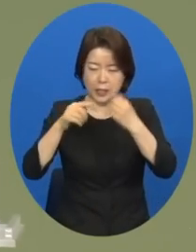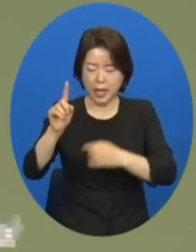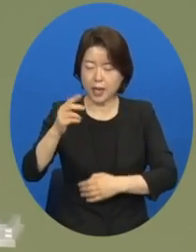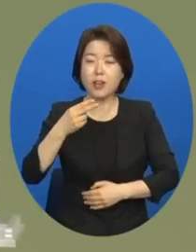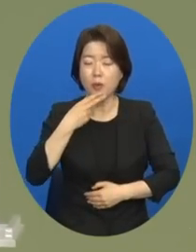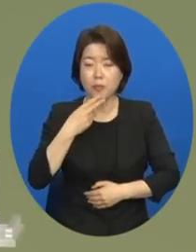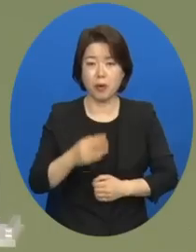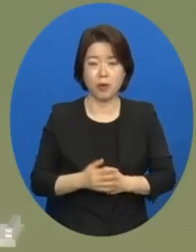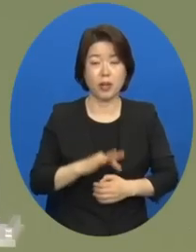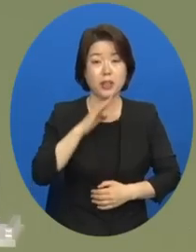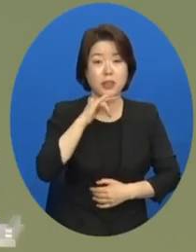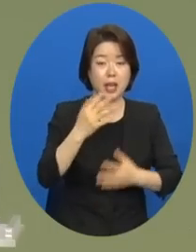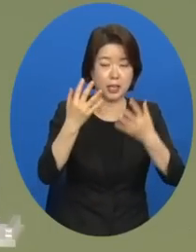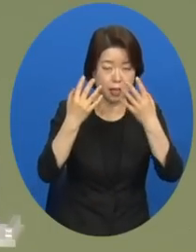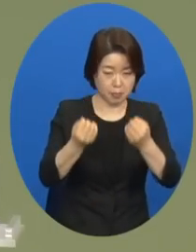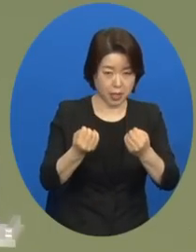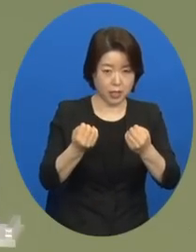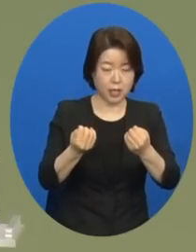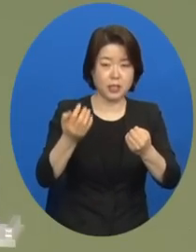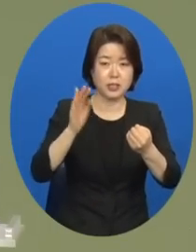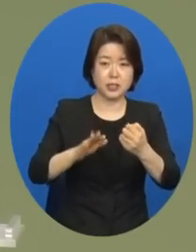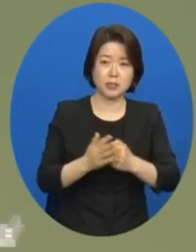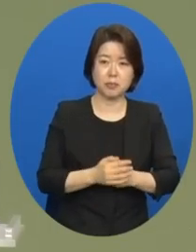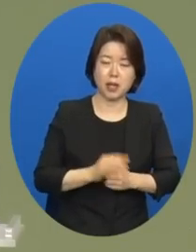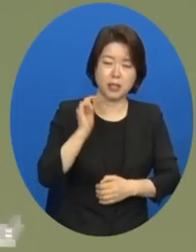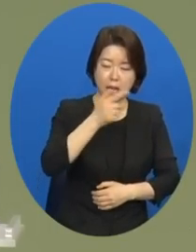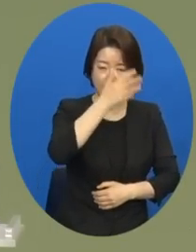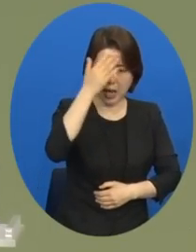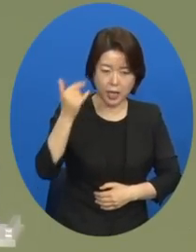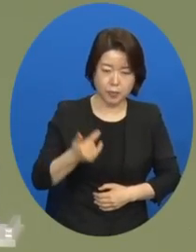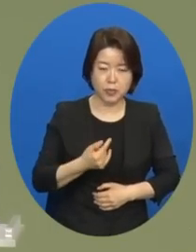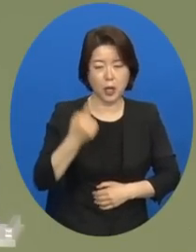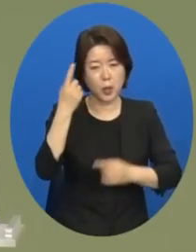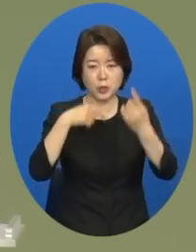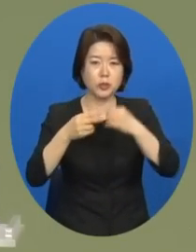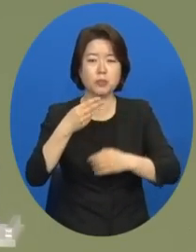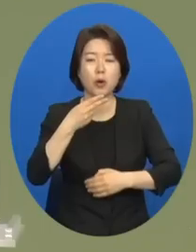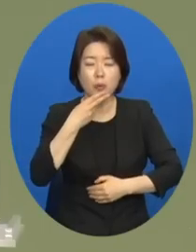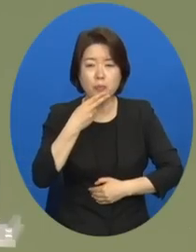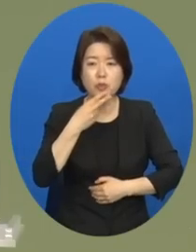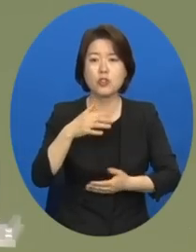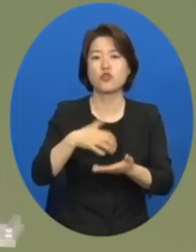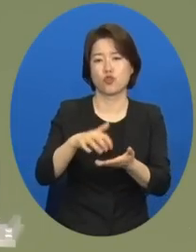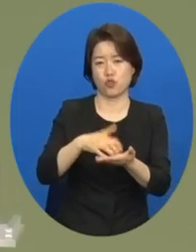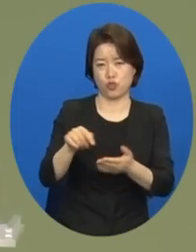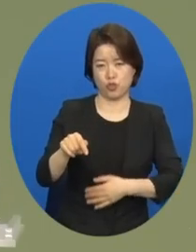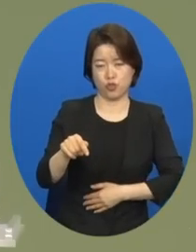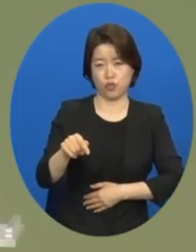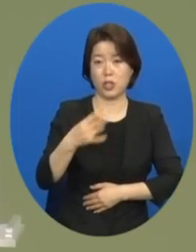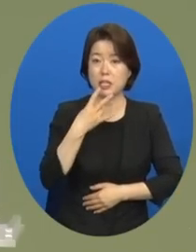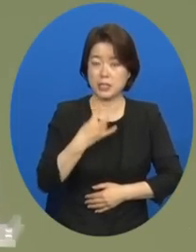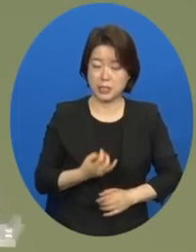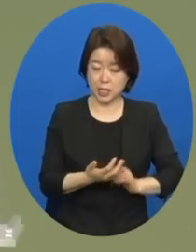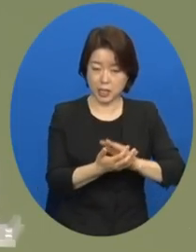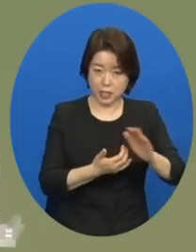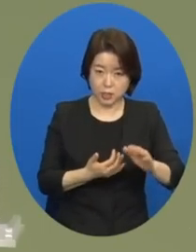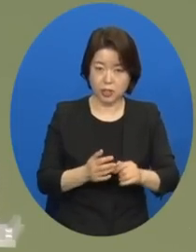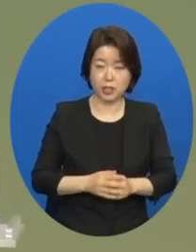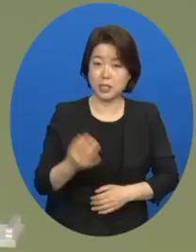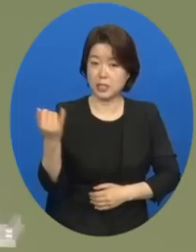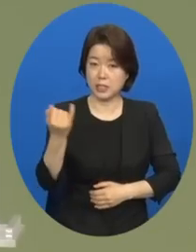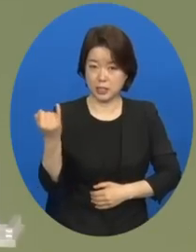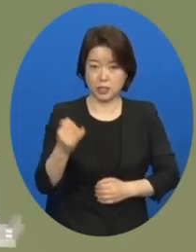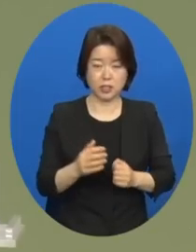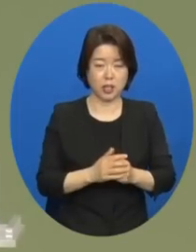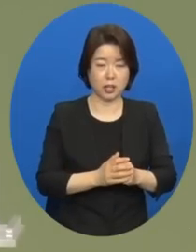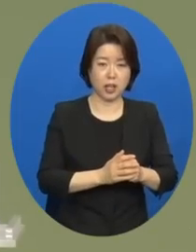나이가 많아도 아름답고 흠 없을 수 있다고 표현한 수라고 해요 살아 전에는 여자가 거의 남편들의